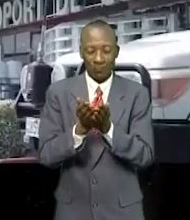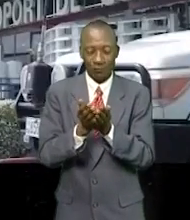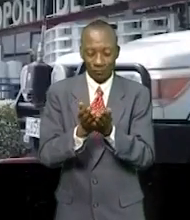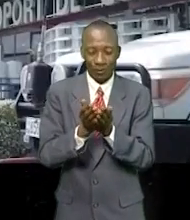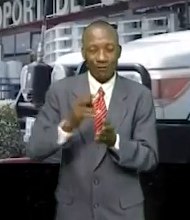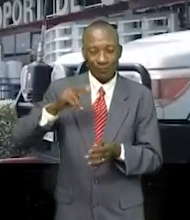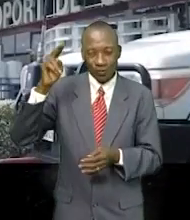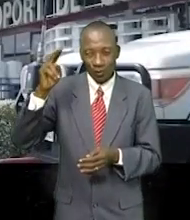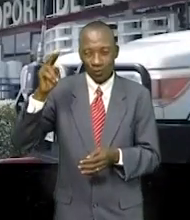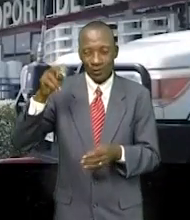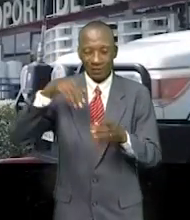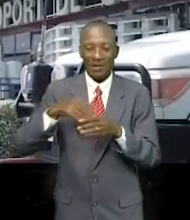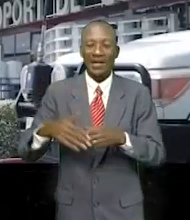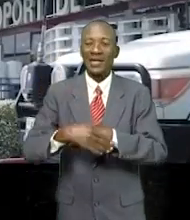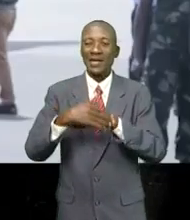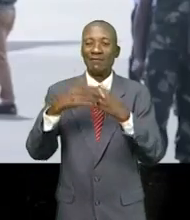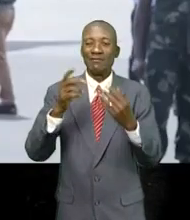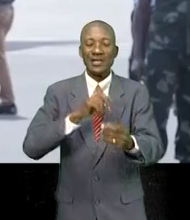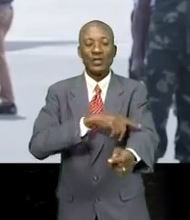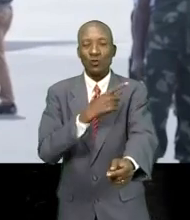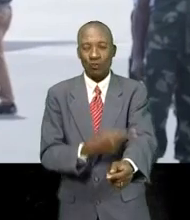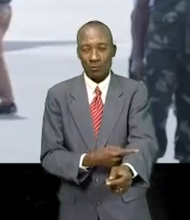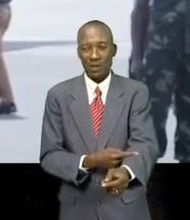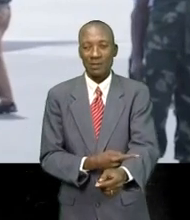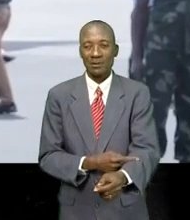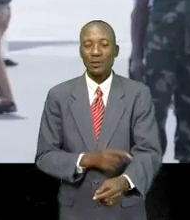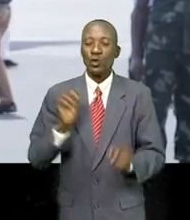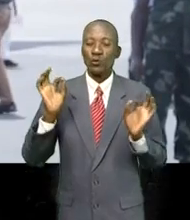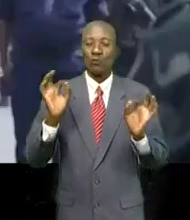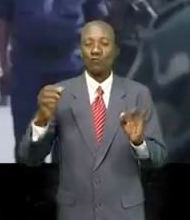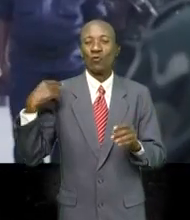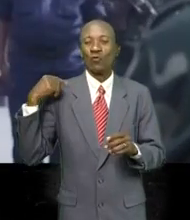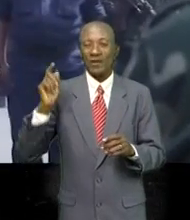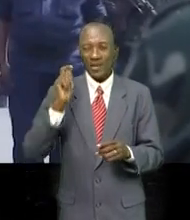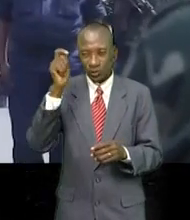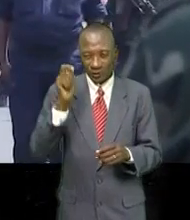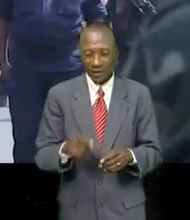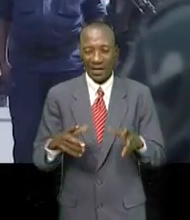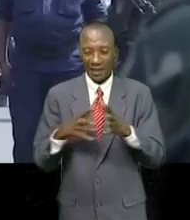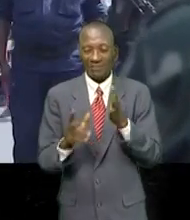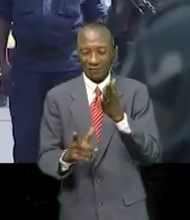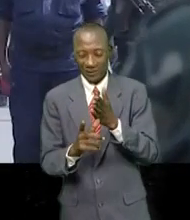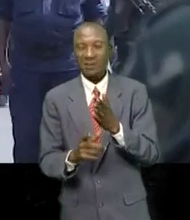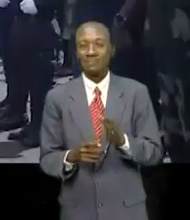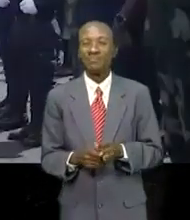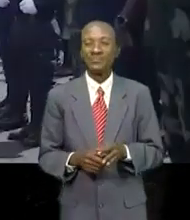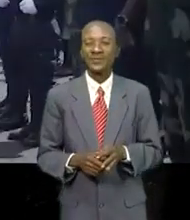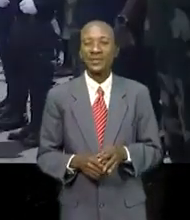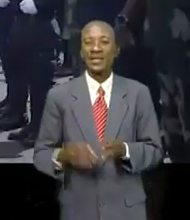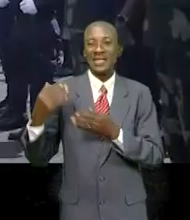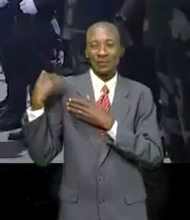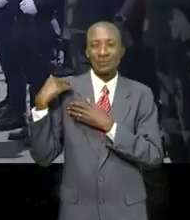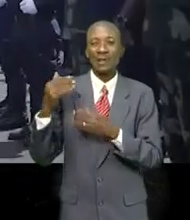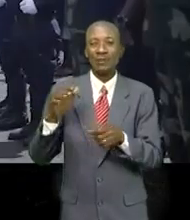à Goma, chef-lieu de la province du Nord Kivu. Outre les honneurs militaires à l'aéroport de Goma, le nouveau chef de l'exécutif provincial, dans un